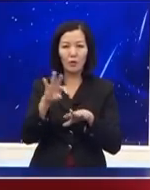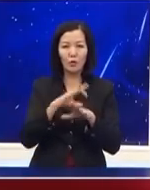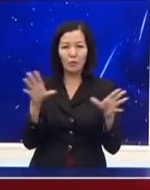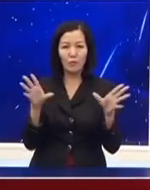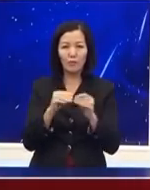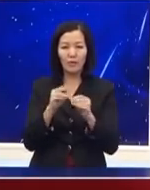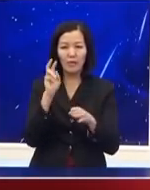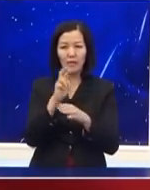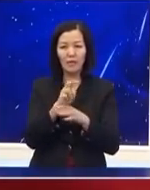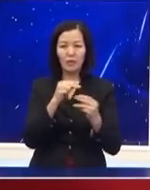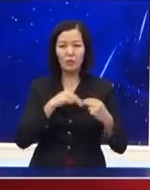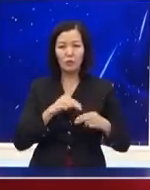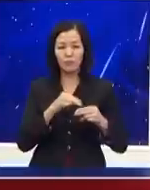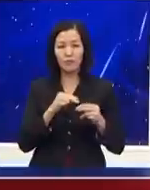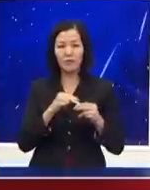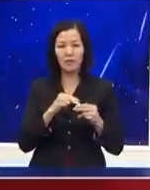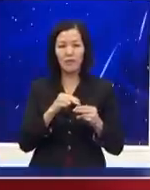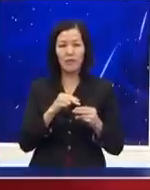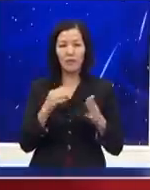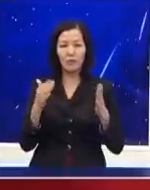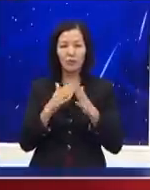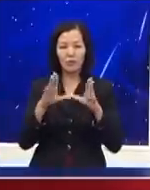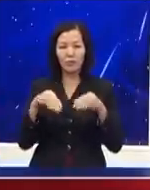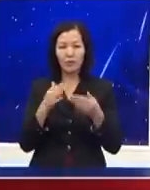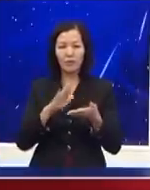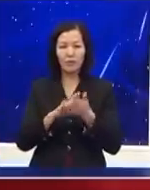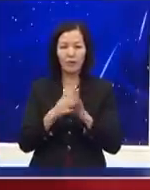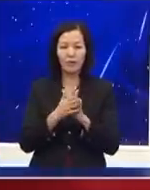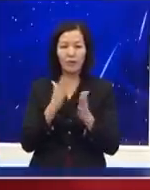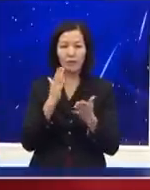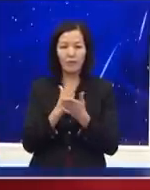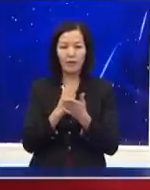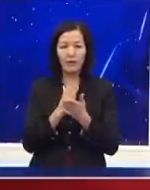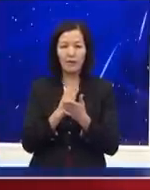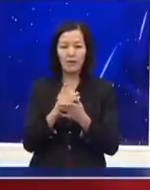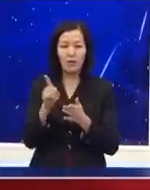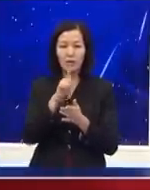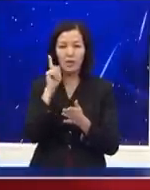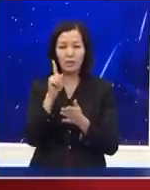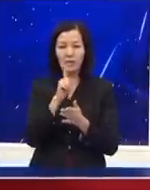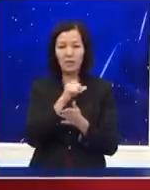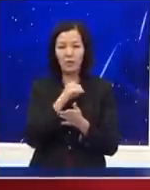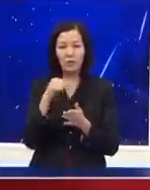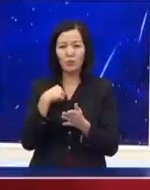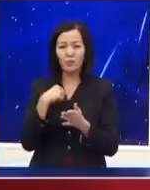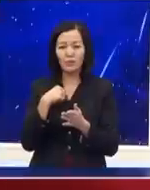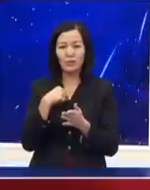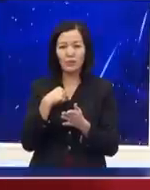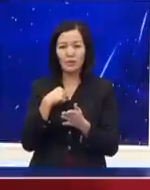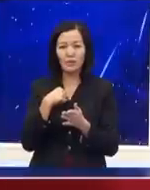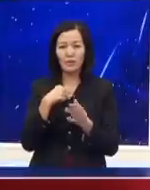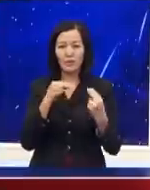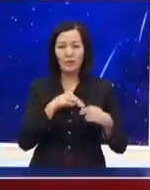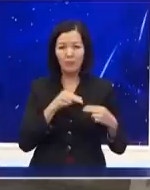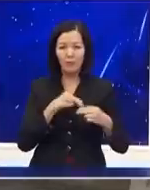келдік. Жұмыс істейм деген адамға үй беріп барлық жағдайды жасап жатыр. Кейінгі жастарды өзіміздің ауданымызға келіп еңбек